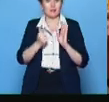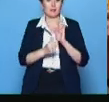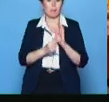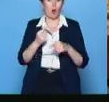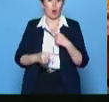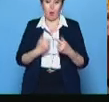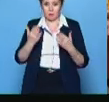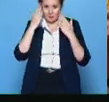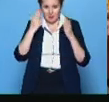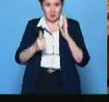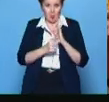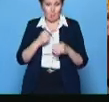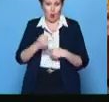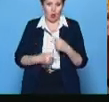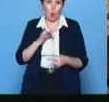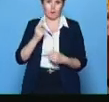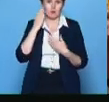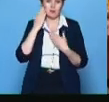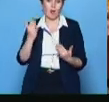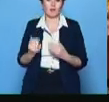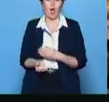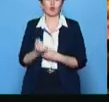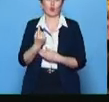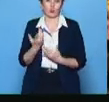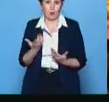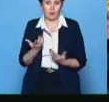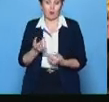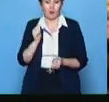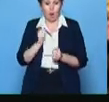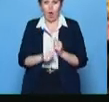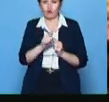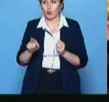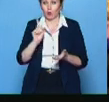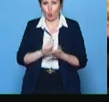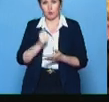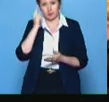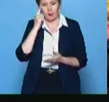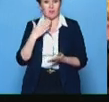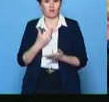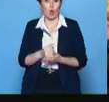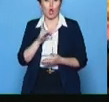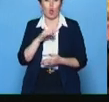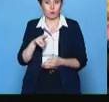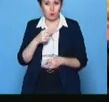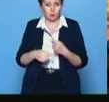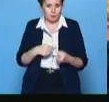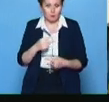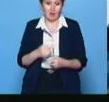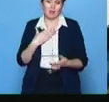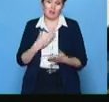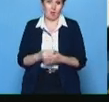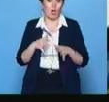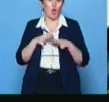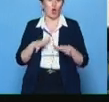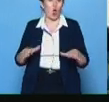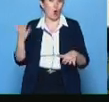он не знает эти 7 поколений, он не знает откуда. Каждый должен знать свой род, свои корни. У